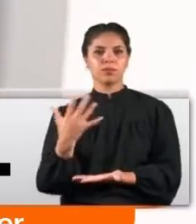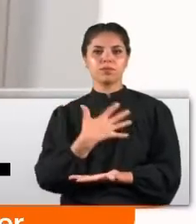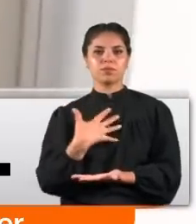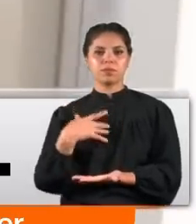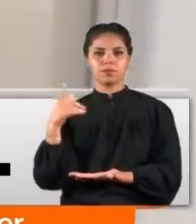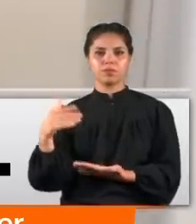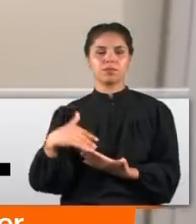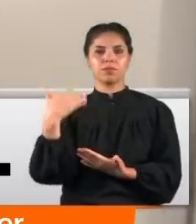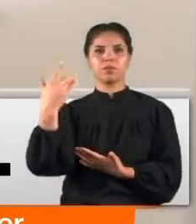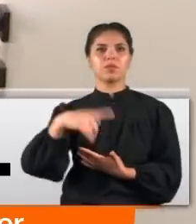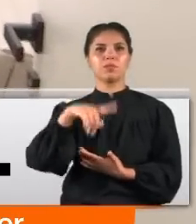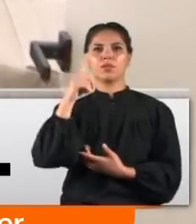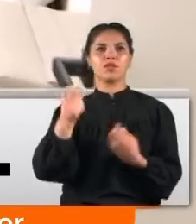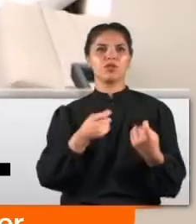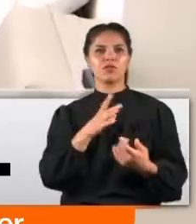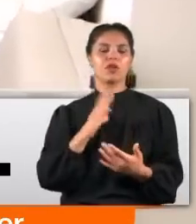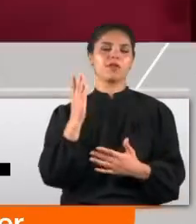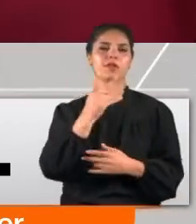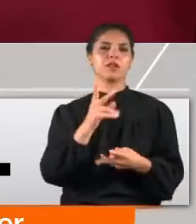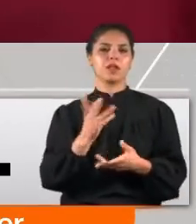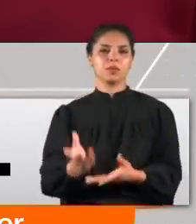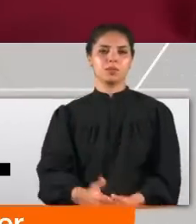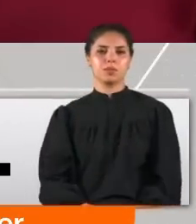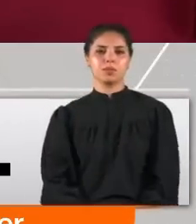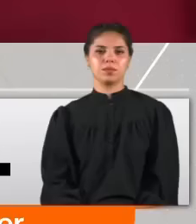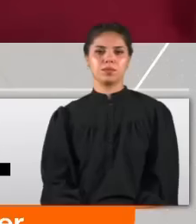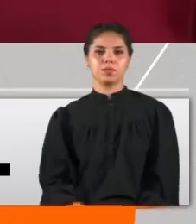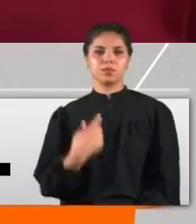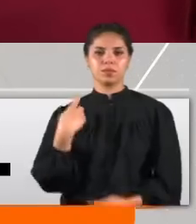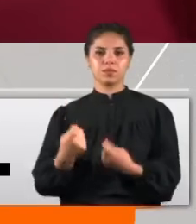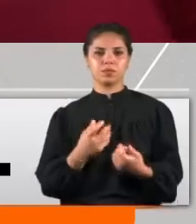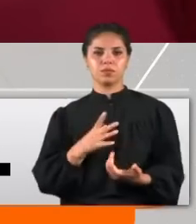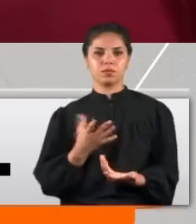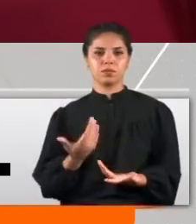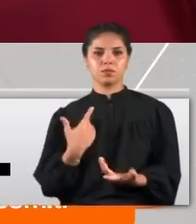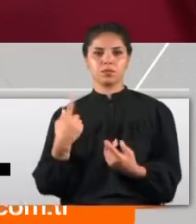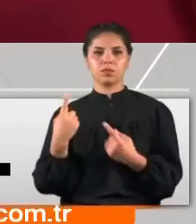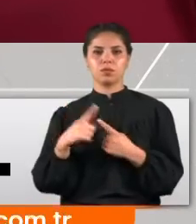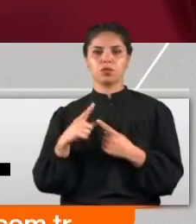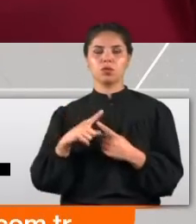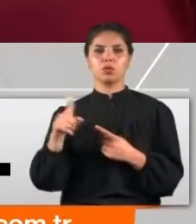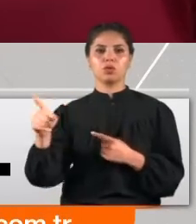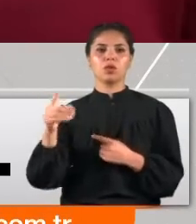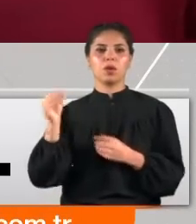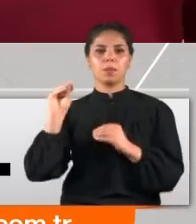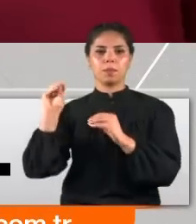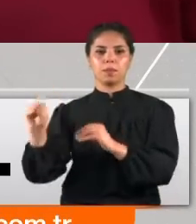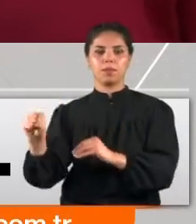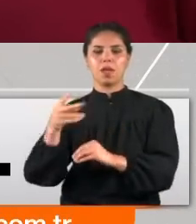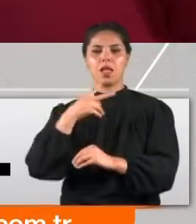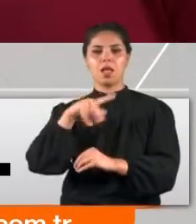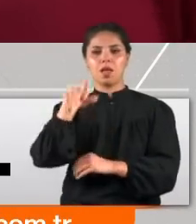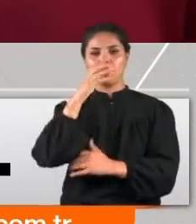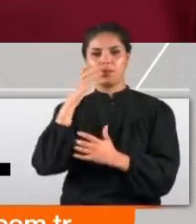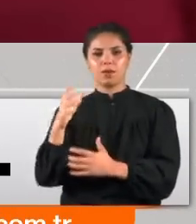annesi dışarıdaki gündelik işlerini halledebiliyor. Gerekiyor, işlerim vardı. Tuğçe'yi buraya bıraktım. Ablaları